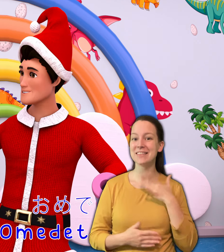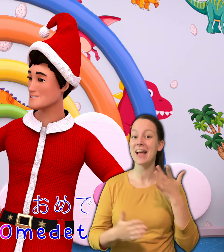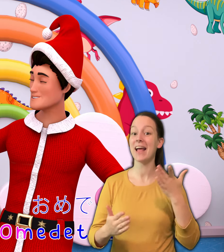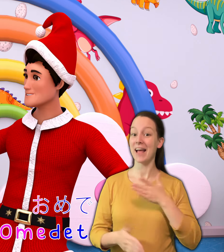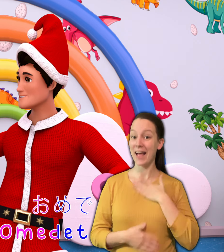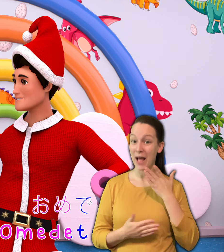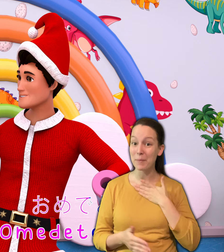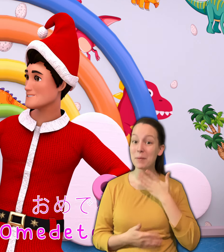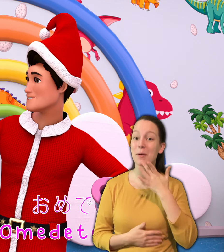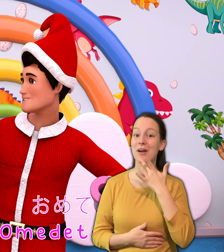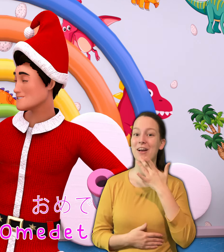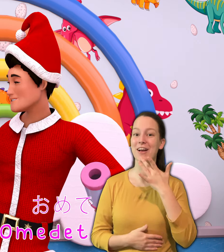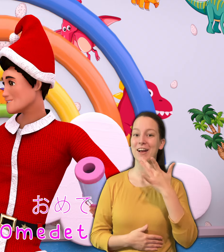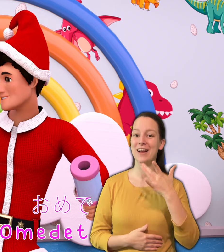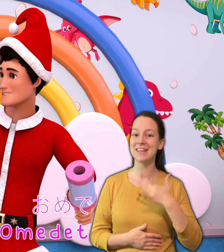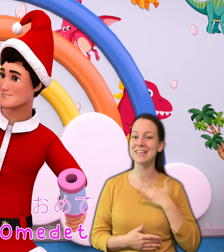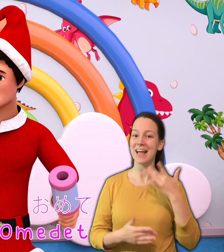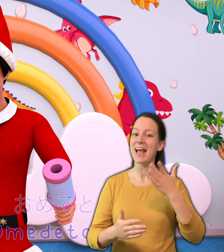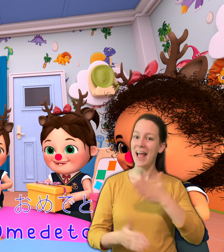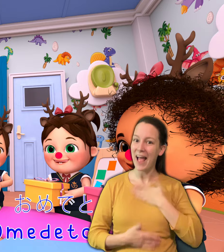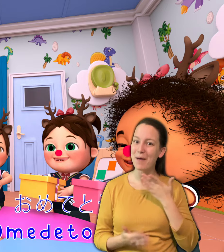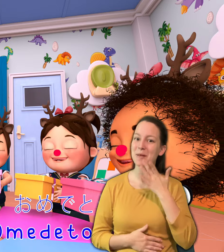誕生日おめでとう